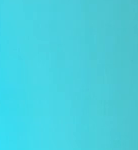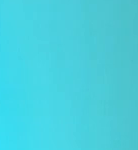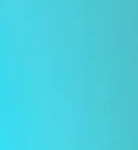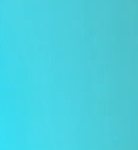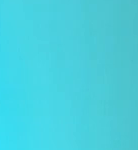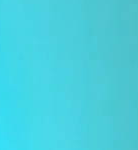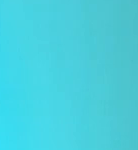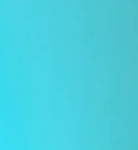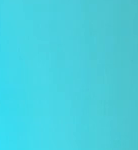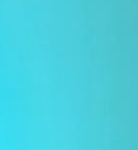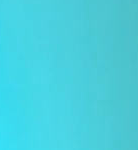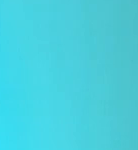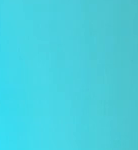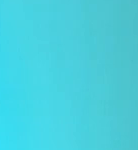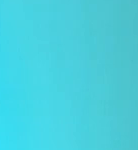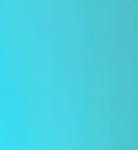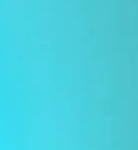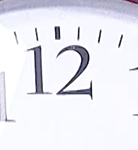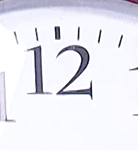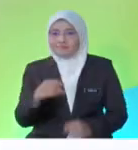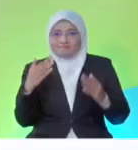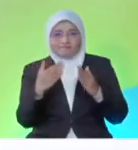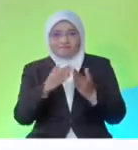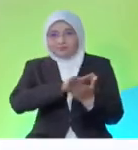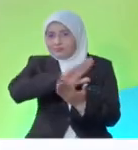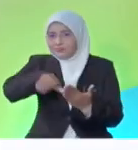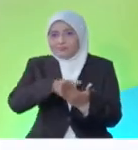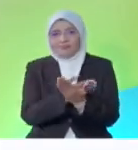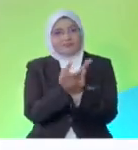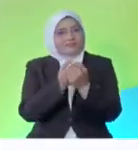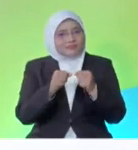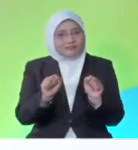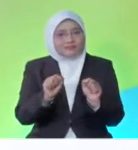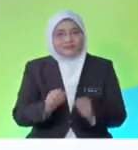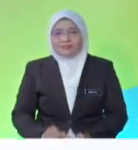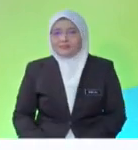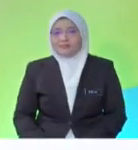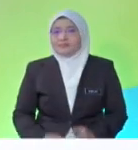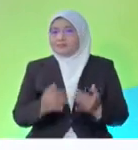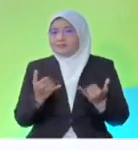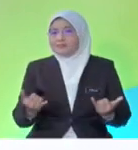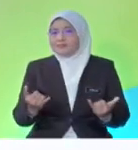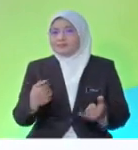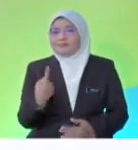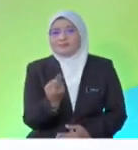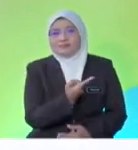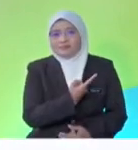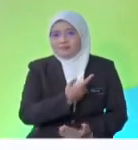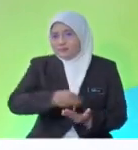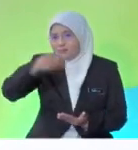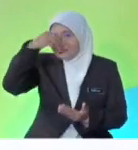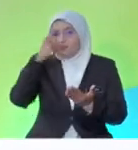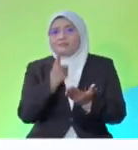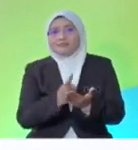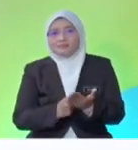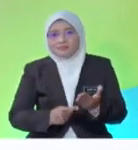nampaknya murid-murid di rumah semua dah bersedia. Tetapi kan cikgu, kita nak belajar apa hari ni? Apa yang cikgu jumpa